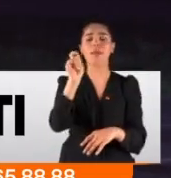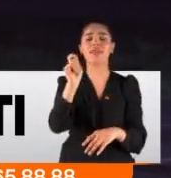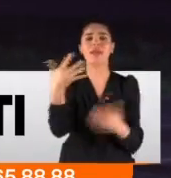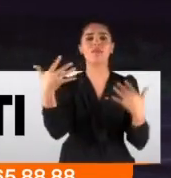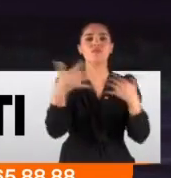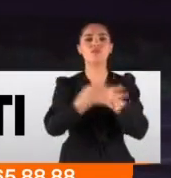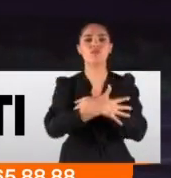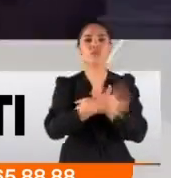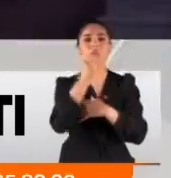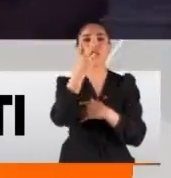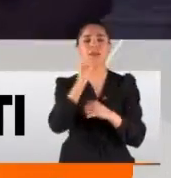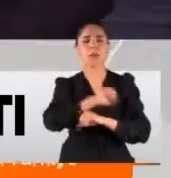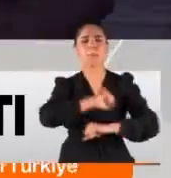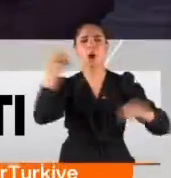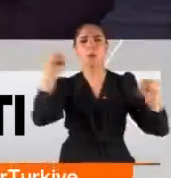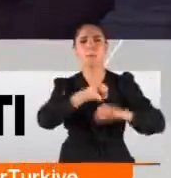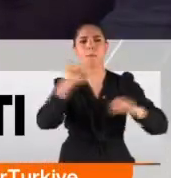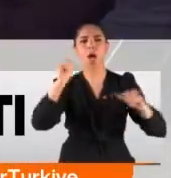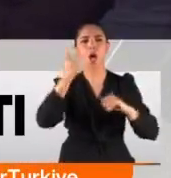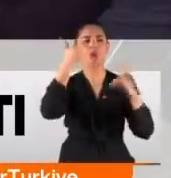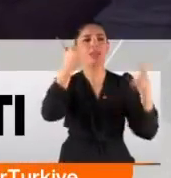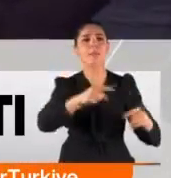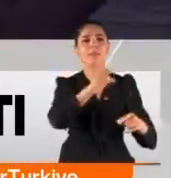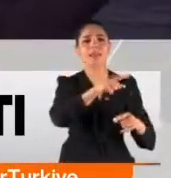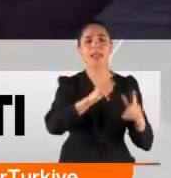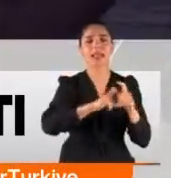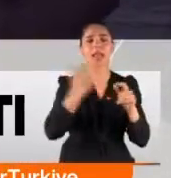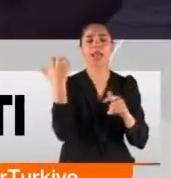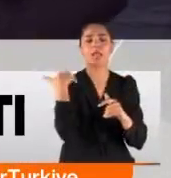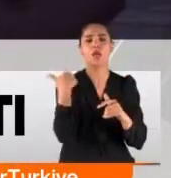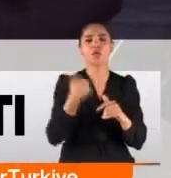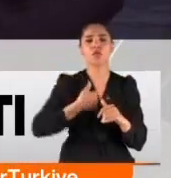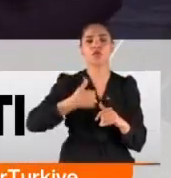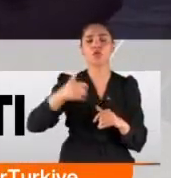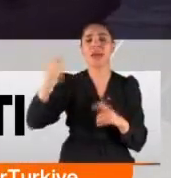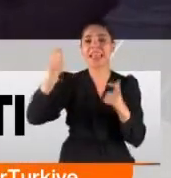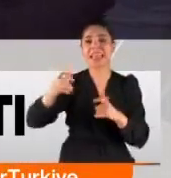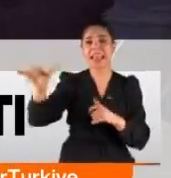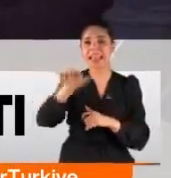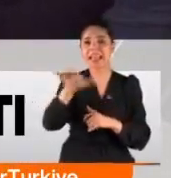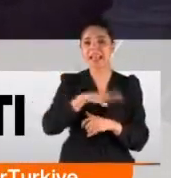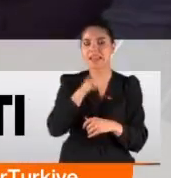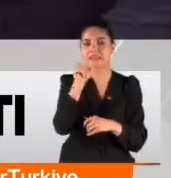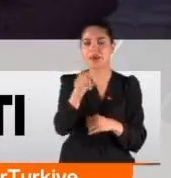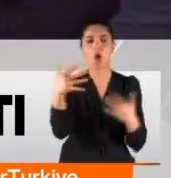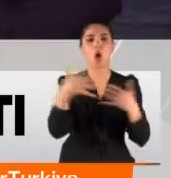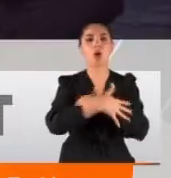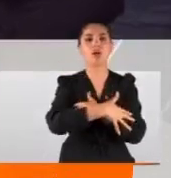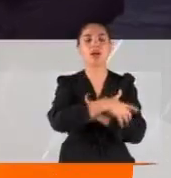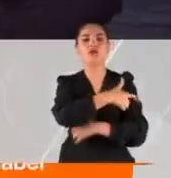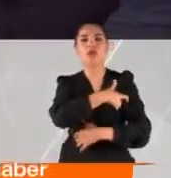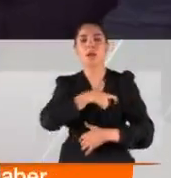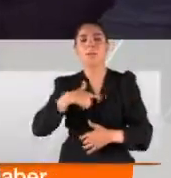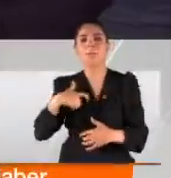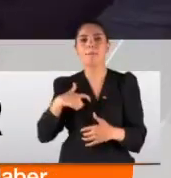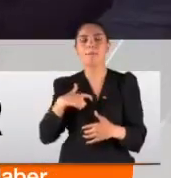alındı. Havadan defalarca vuruldu. Kritik bir noktadaydı. Çünkü Genelkurmay karargahıyla da çok yakın bir nokta. O gece milli iradenin